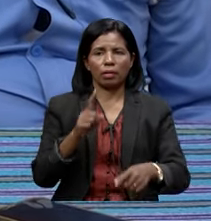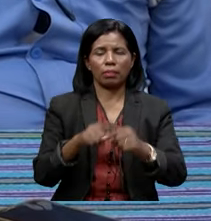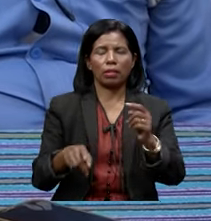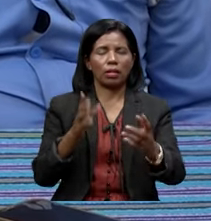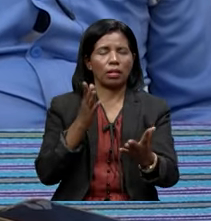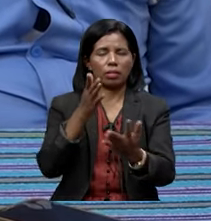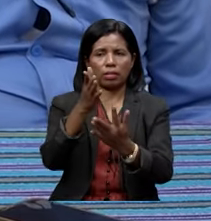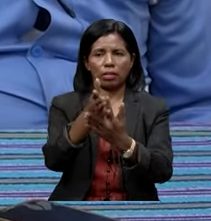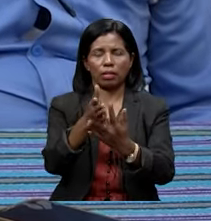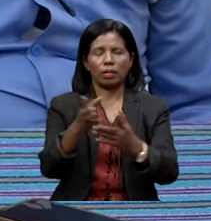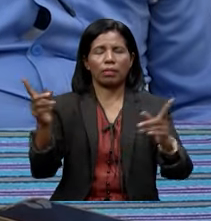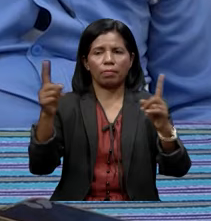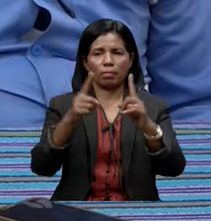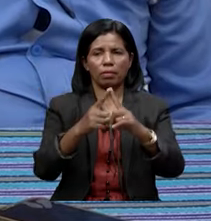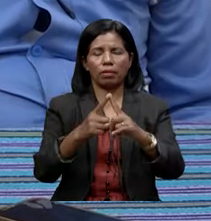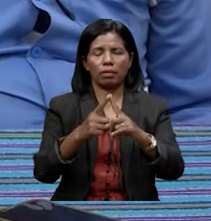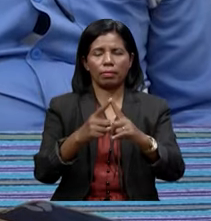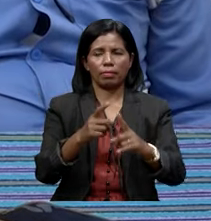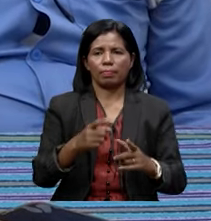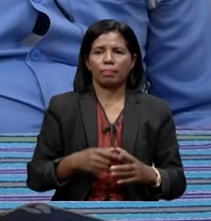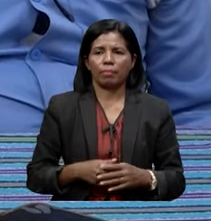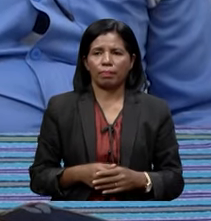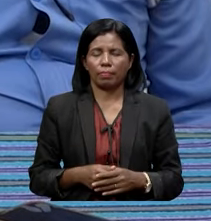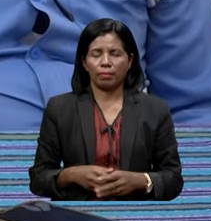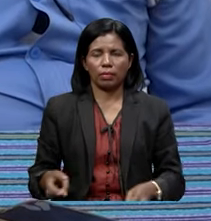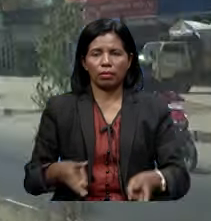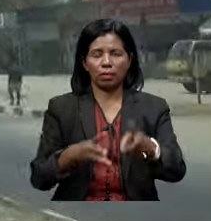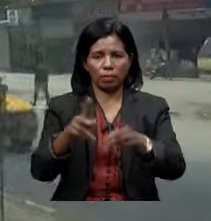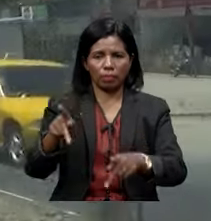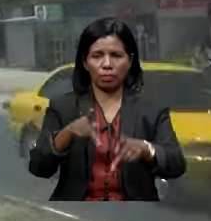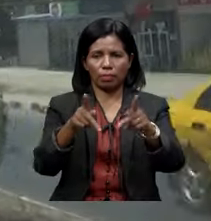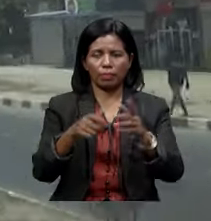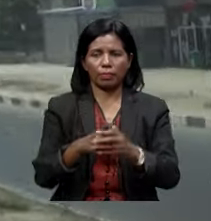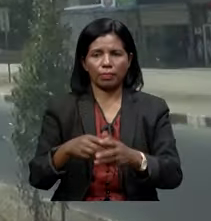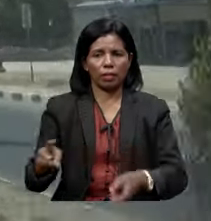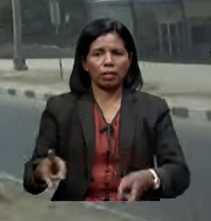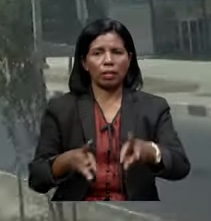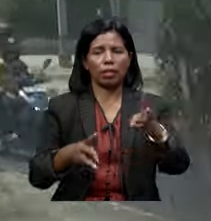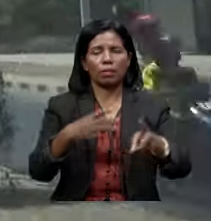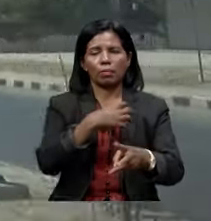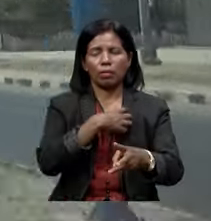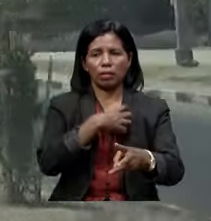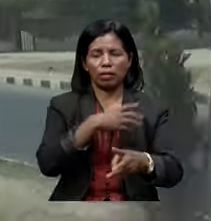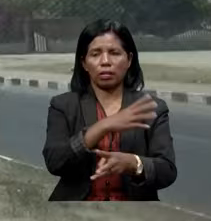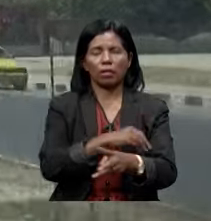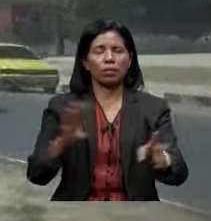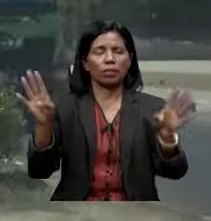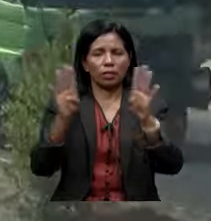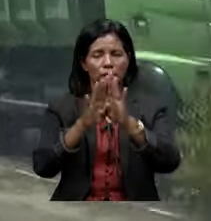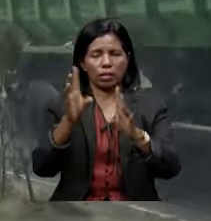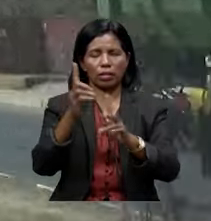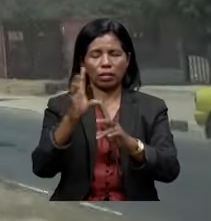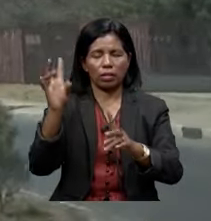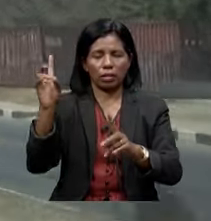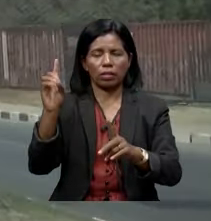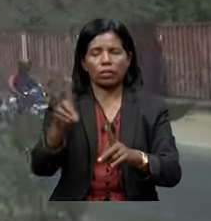acesso ba iha sirkulasam extra republik. Dalam protokol nebe polisi transitu atau taka iha lorong hitu to lorong